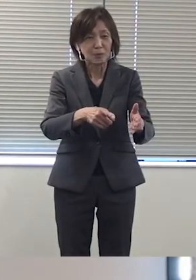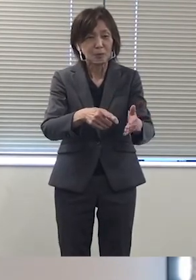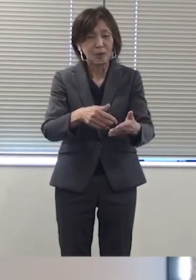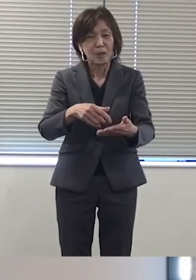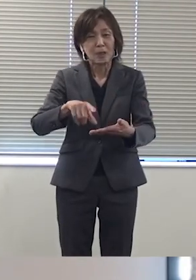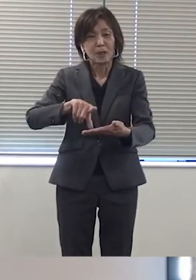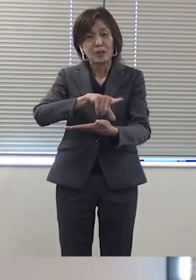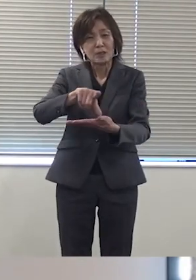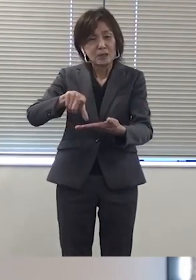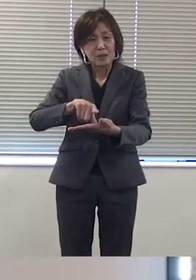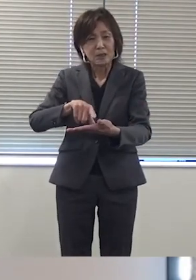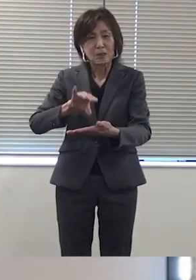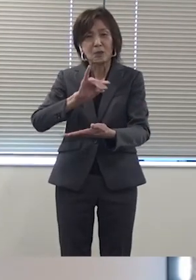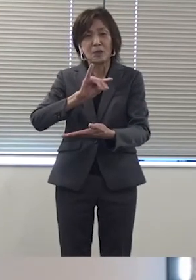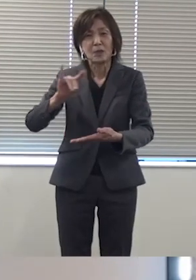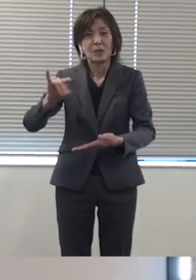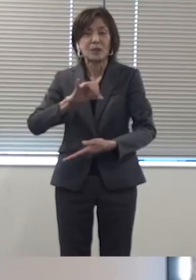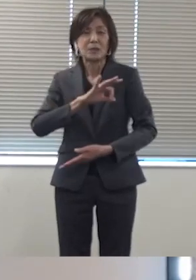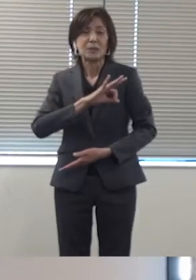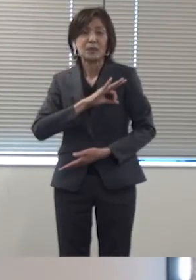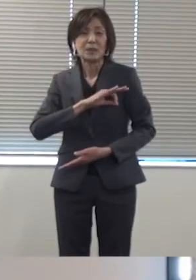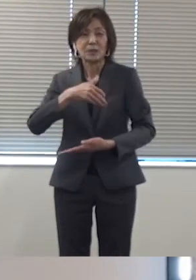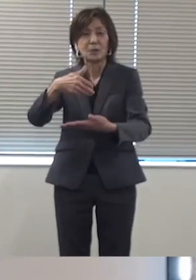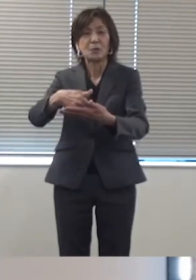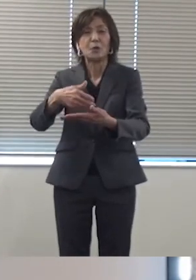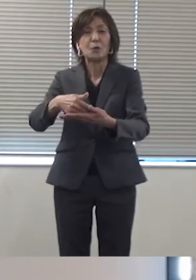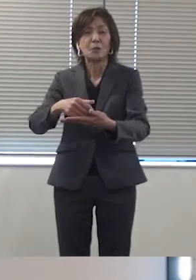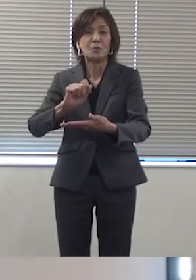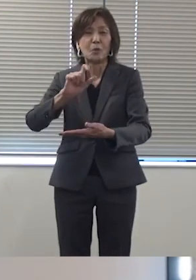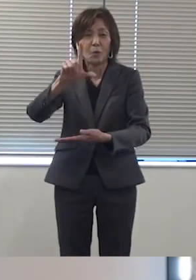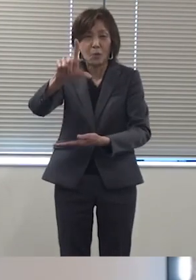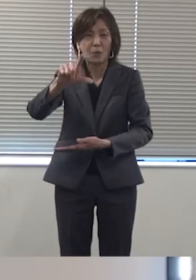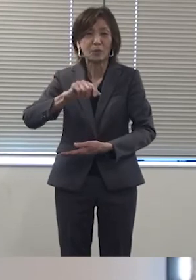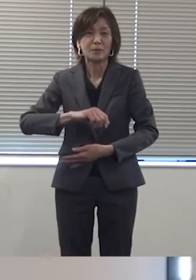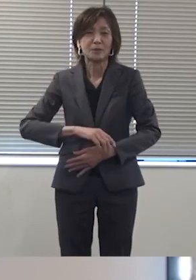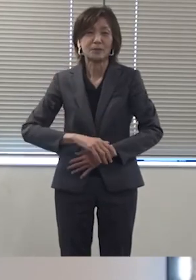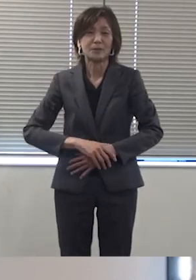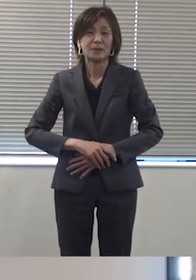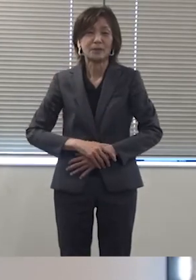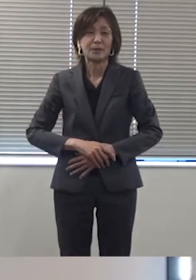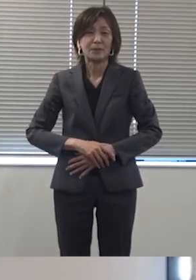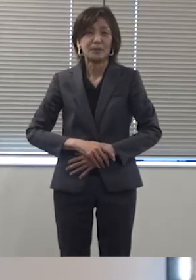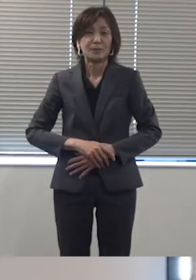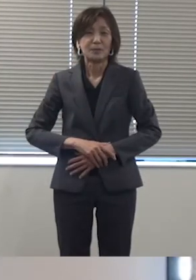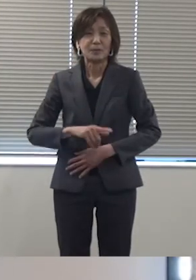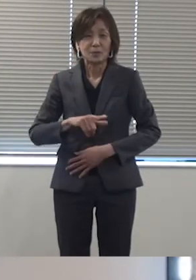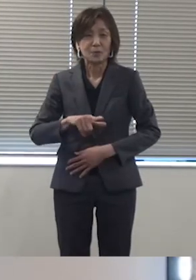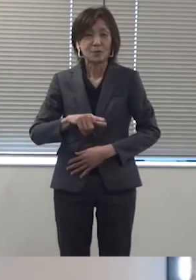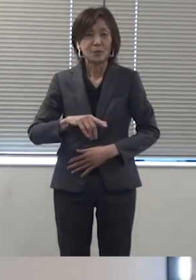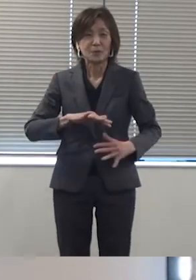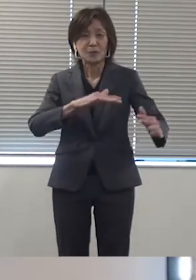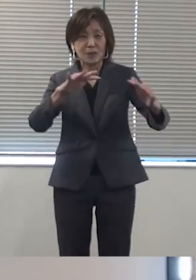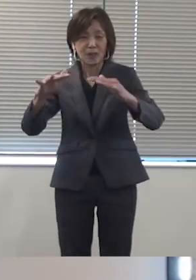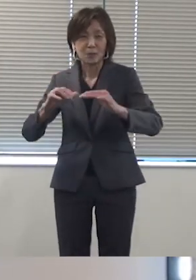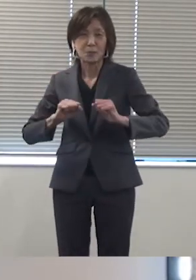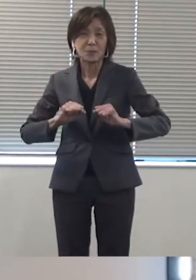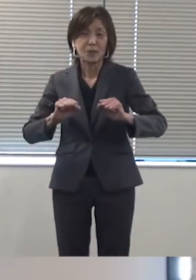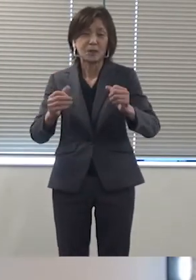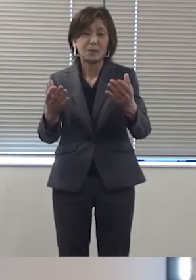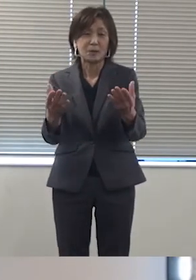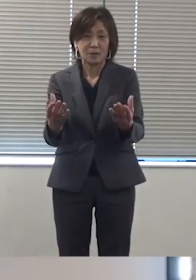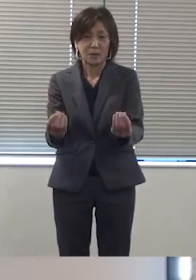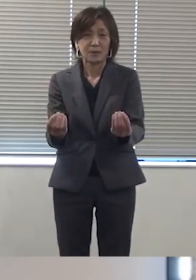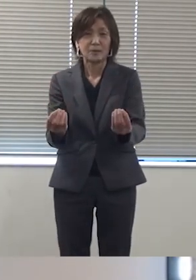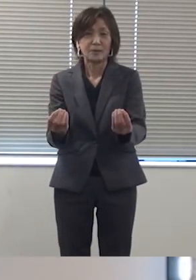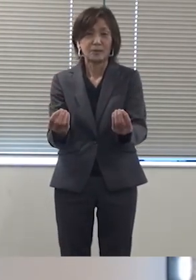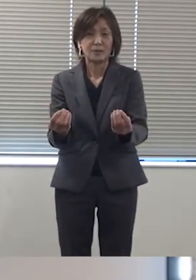ども、この3年間ずっと5000万ぐらいで増額してくるの、来てるので、まあ、令和4年度は据え置きさせてくださいということで、